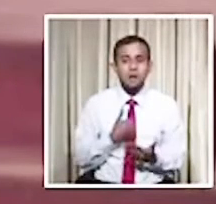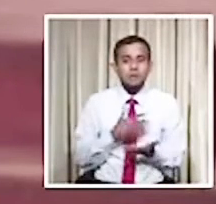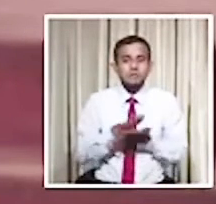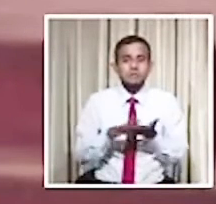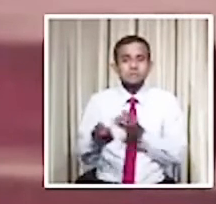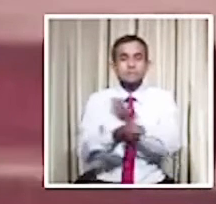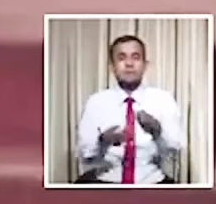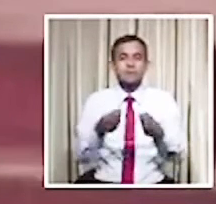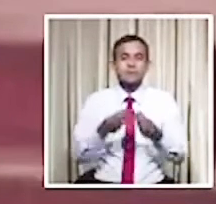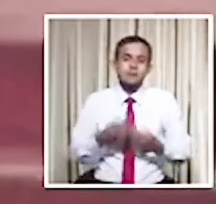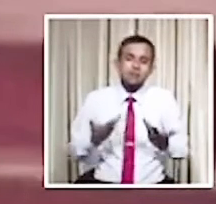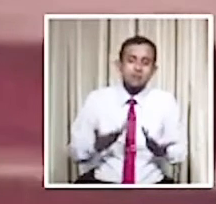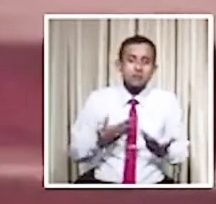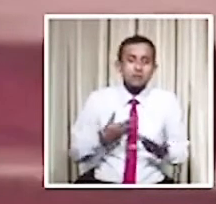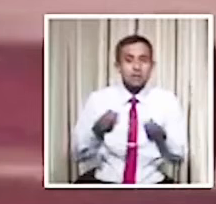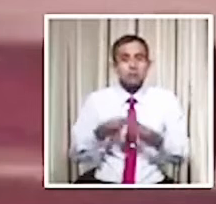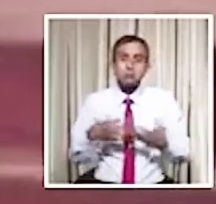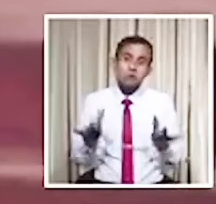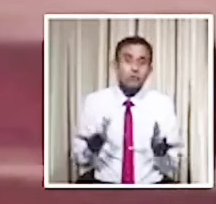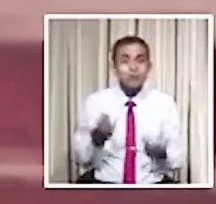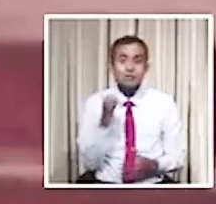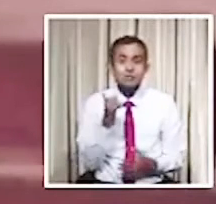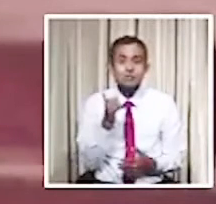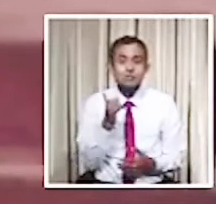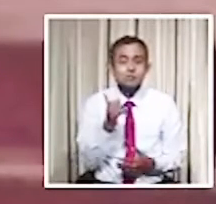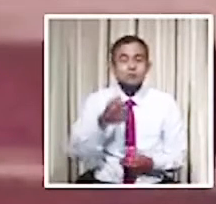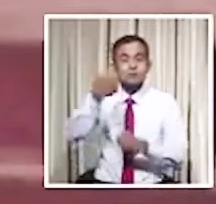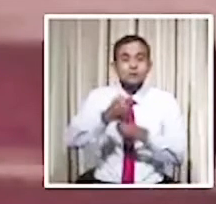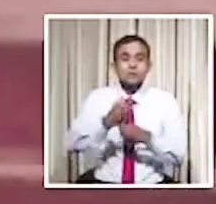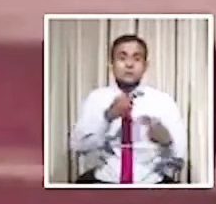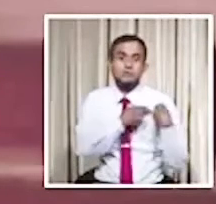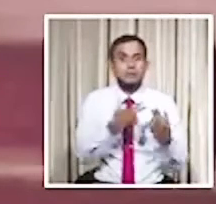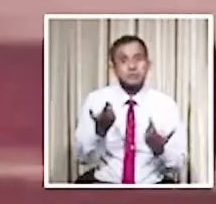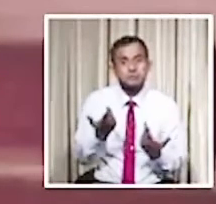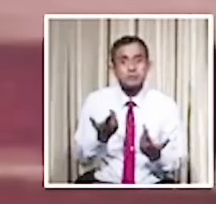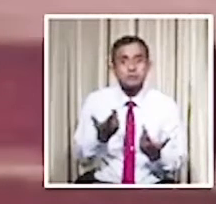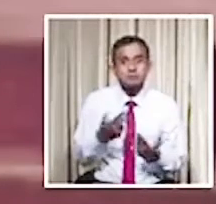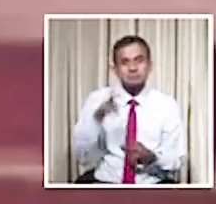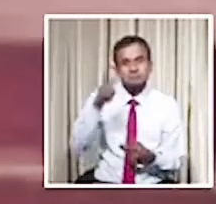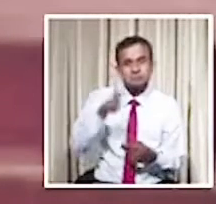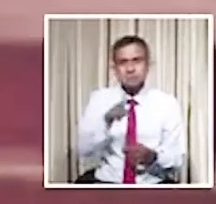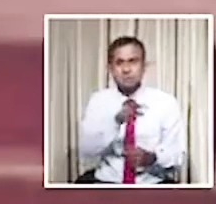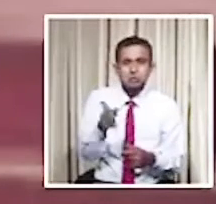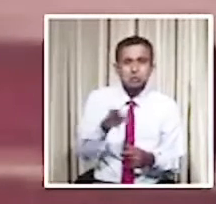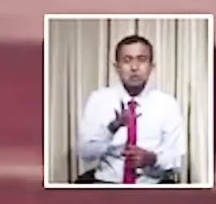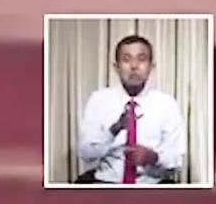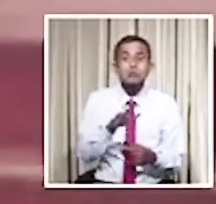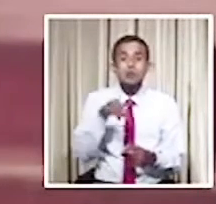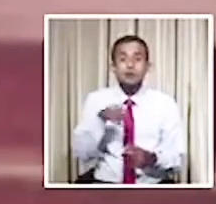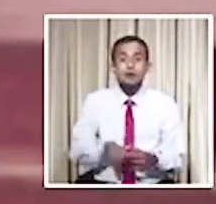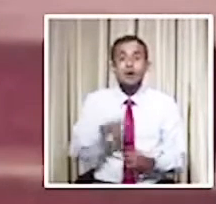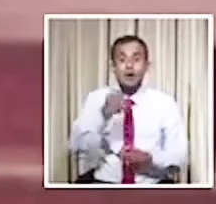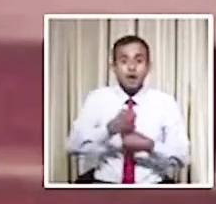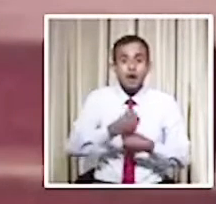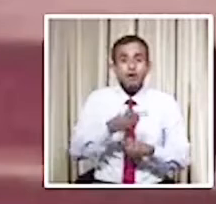செலவு திட்டம் என்ற ஒரு விடயத்தில் அரசியலும் செல்வாக்கு செலுத்துகின்றது. இன்று உலக பொருளாதாரத்தை எடுத்துக்கொண்டால் உலகின் அனைத்து நாடுகளும் பொருளாதார